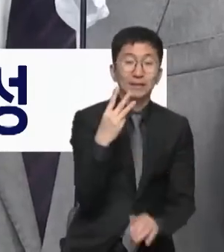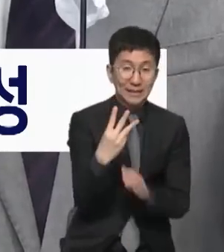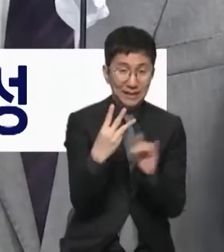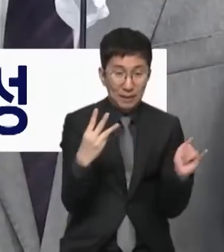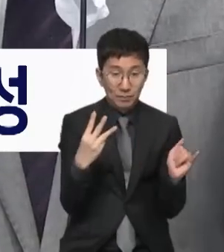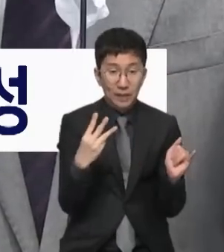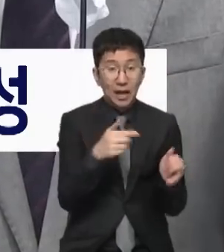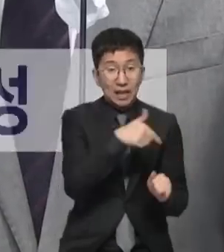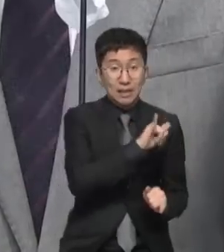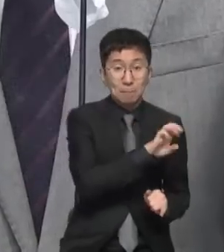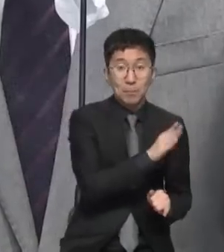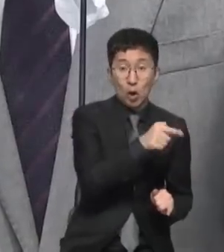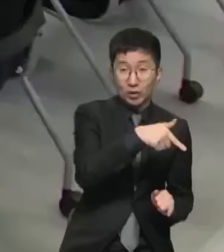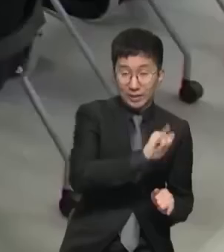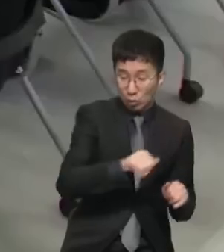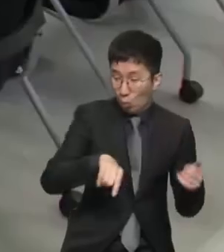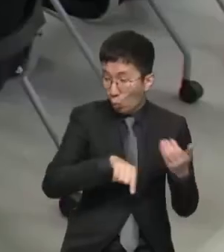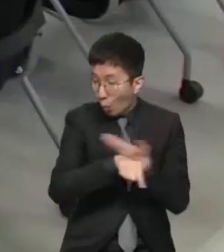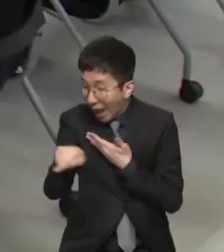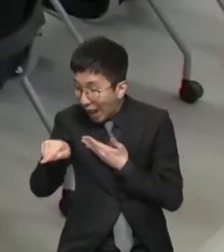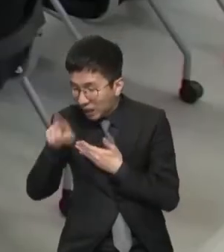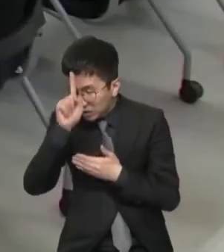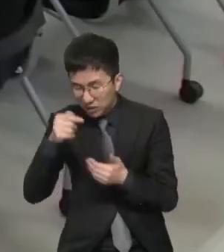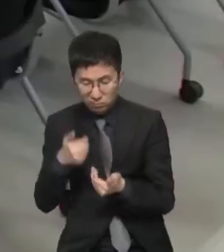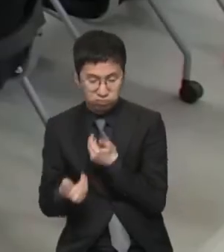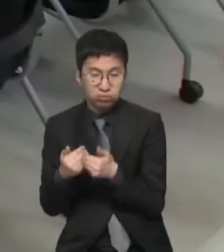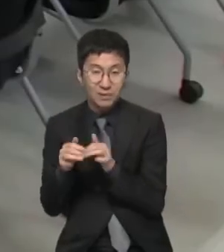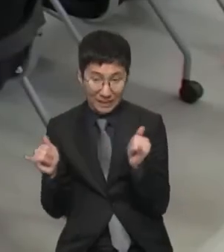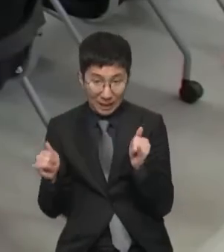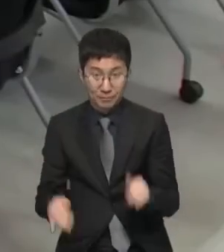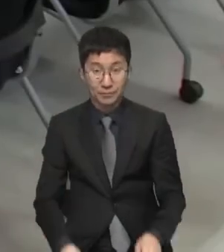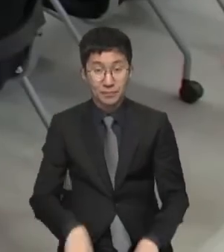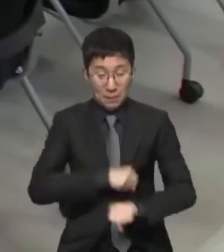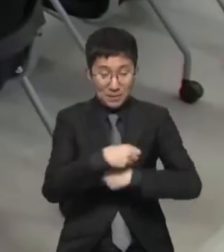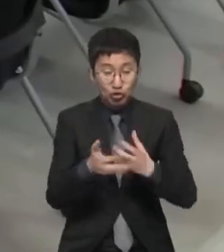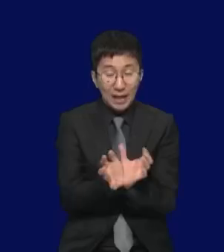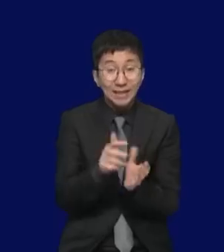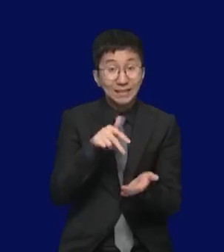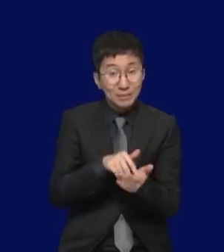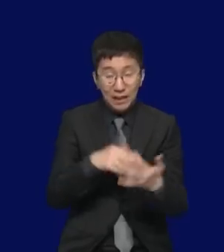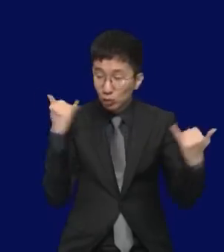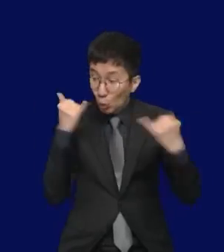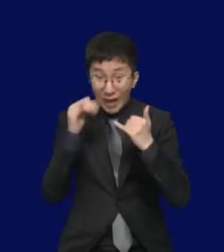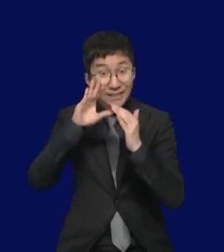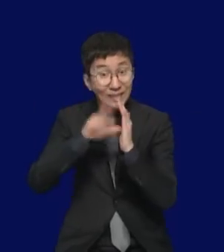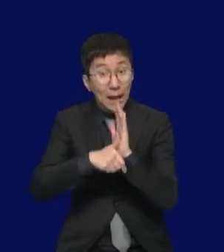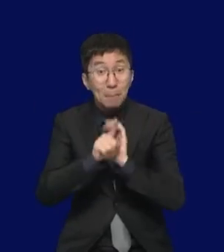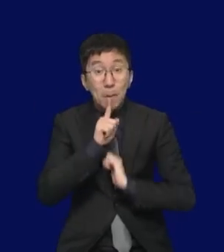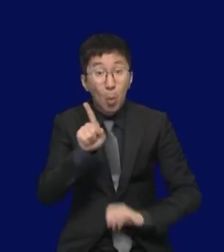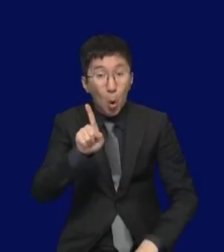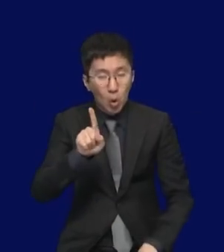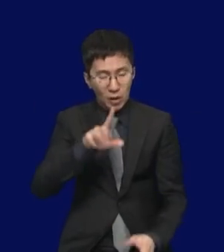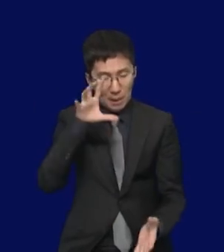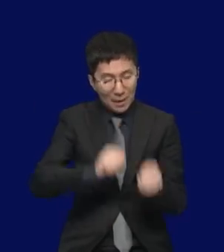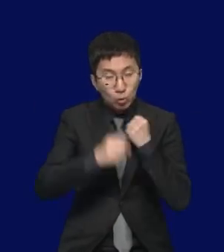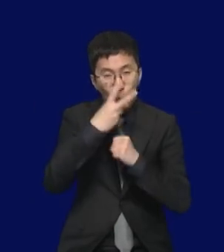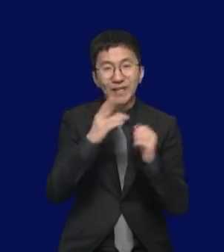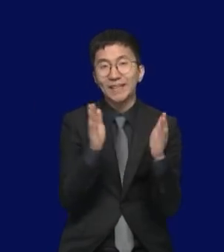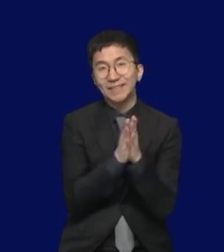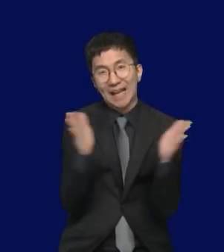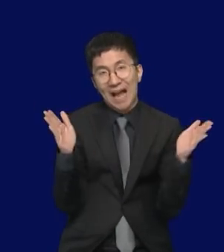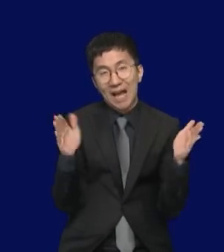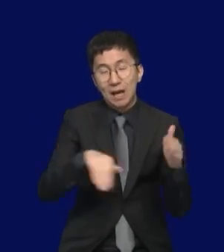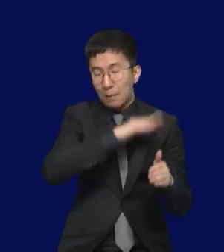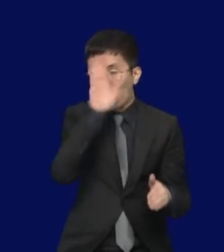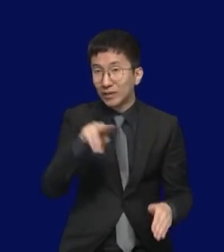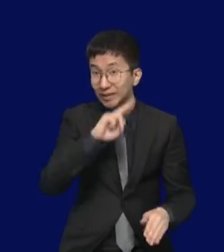비이재명계로 분류되는 의원들입니다. 민주당 지도부 관계자는 SBS와의 통화에서 신속하게 조사를 진행해 모든